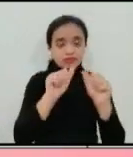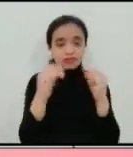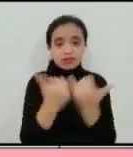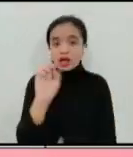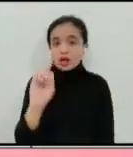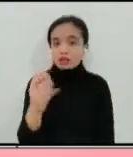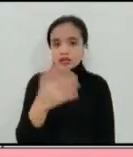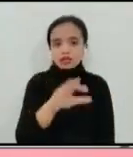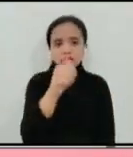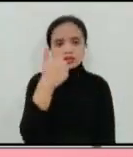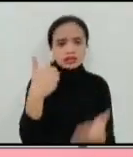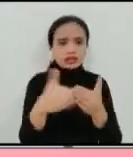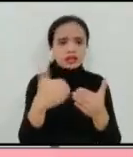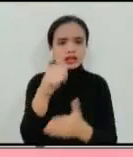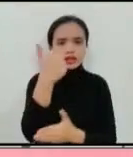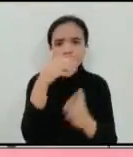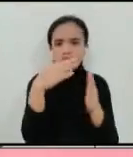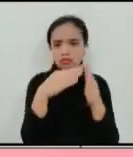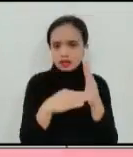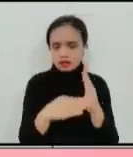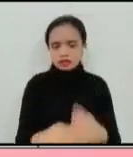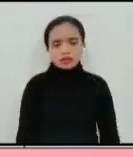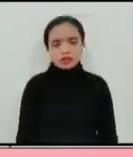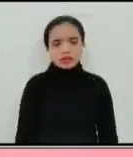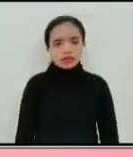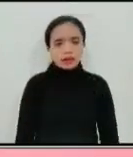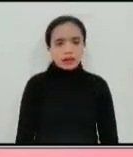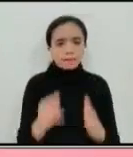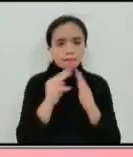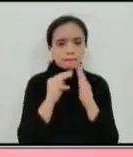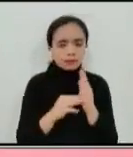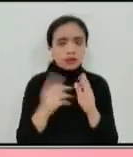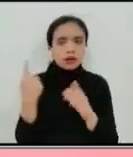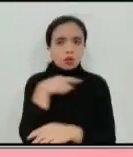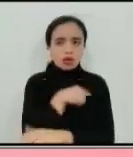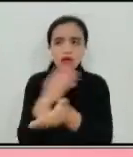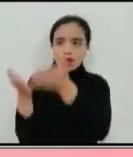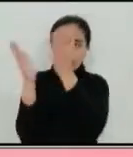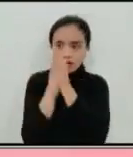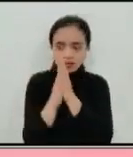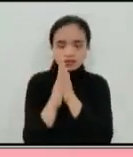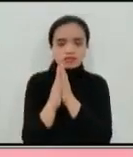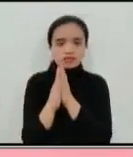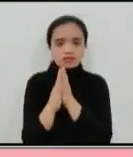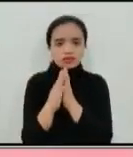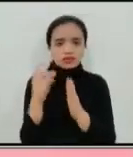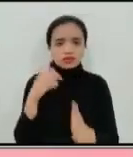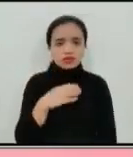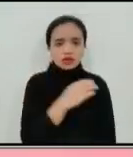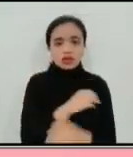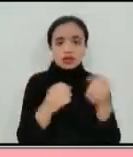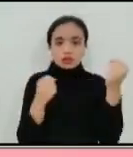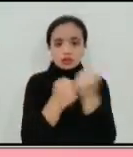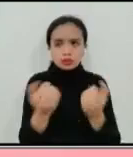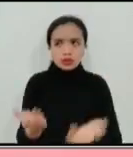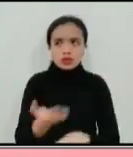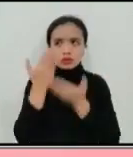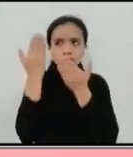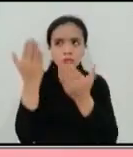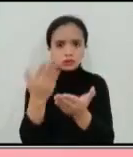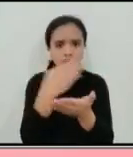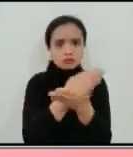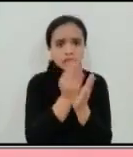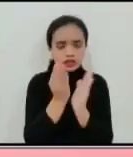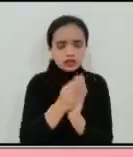piso. We ask that the honorable representatives here today support the proposed budget of the DICT and our attached